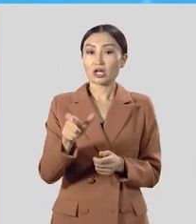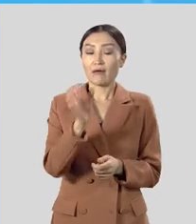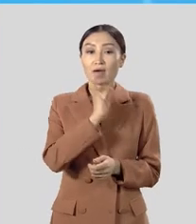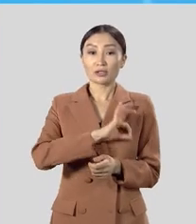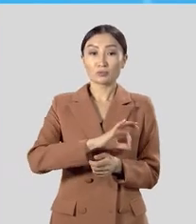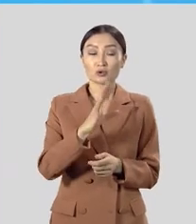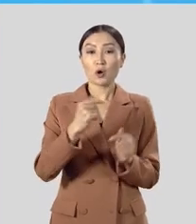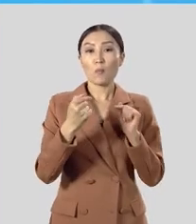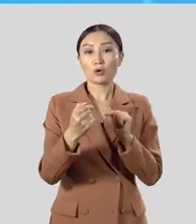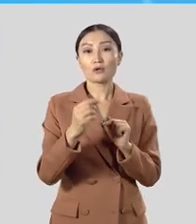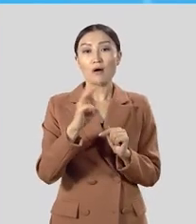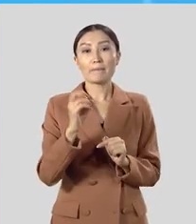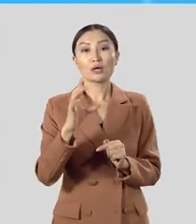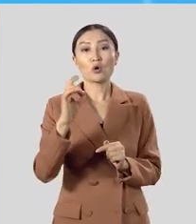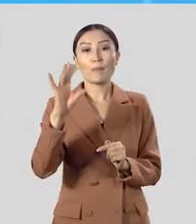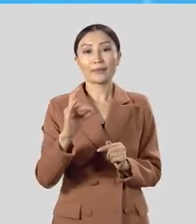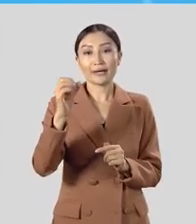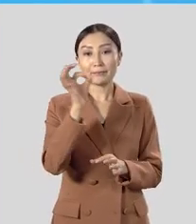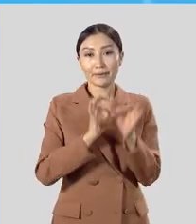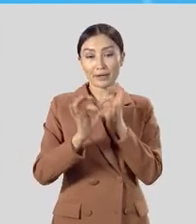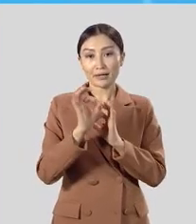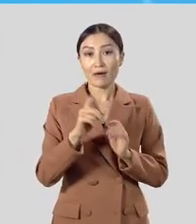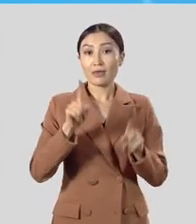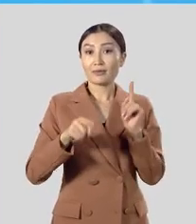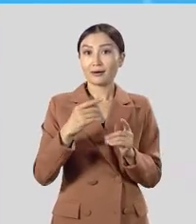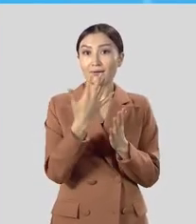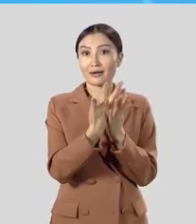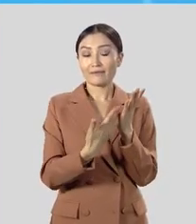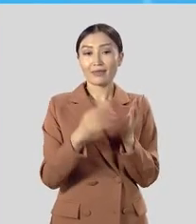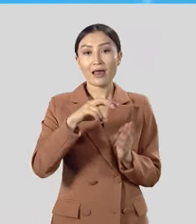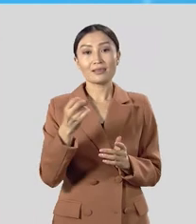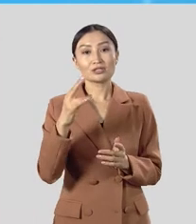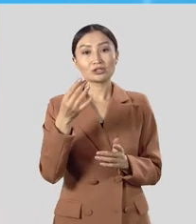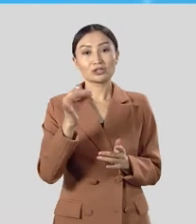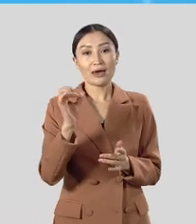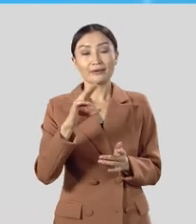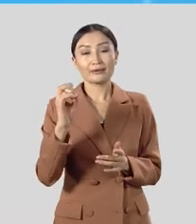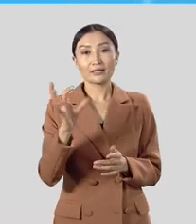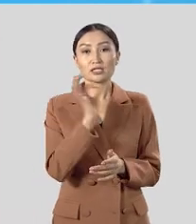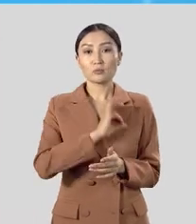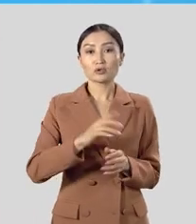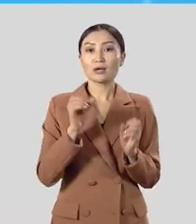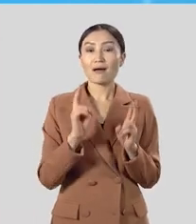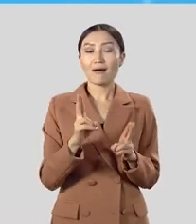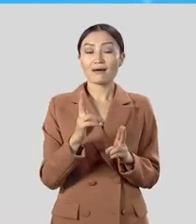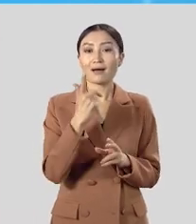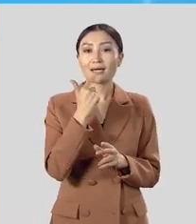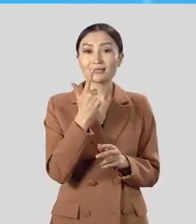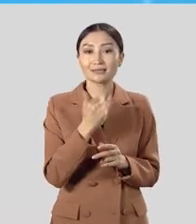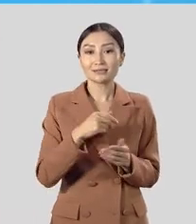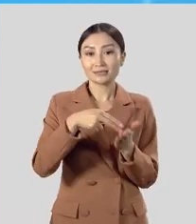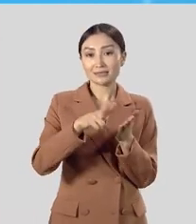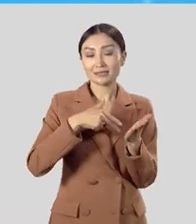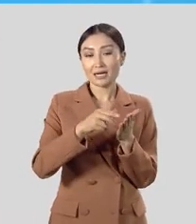получения противомикробных препаратов. Некоторые виды лишайников используются в качестве красителей и